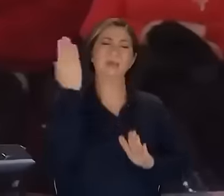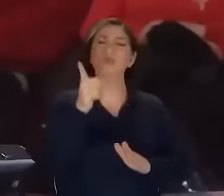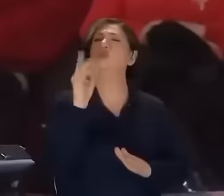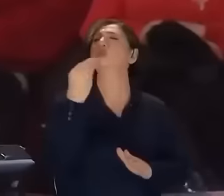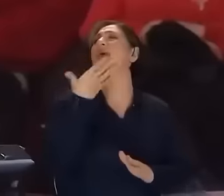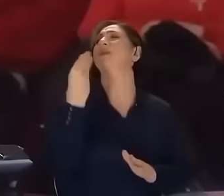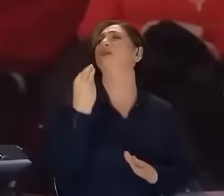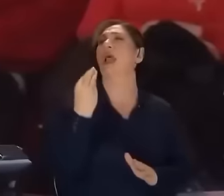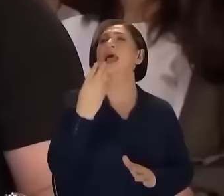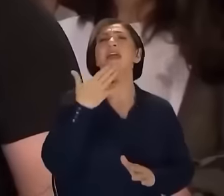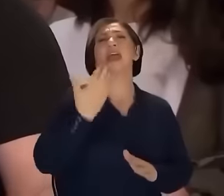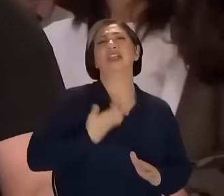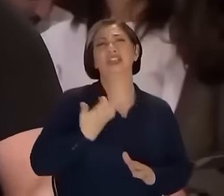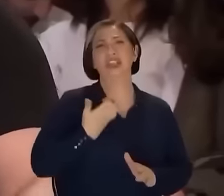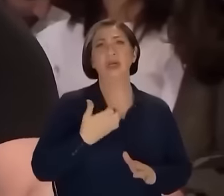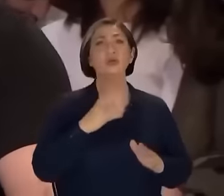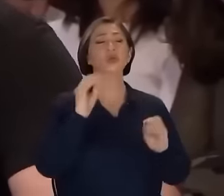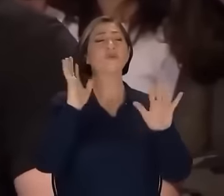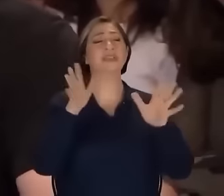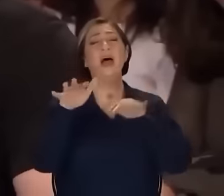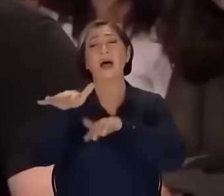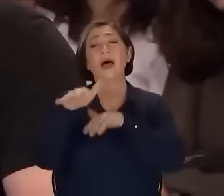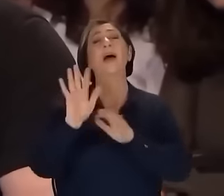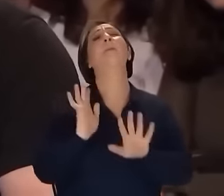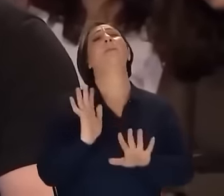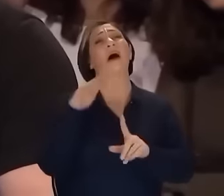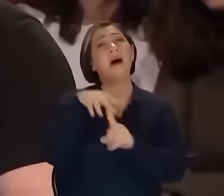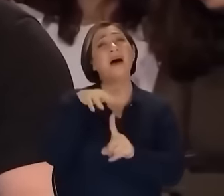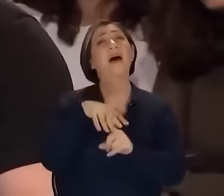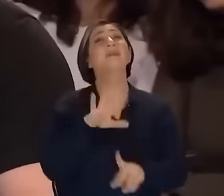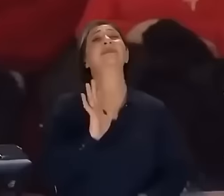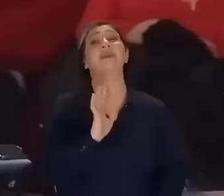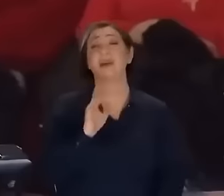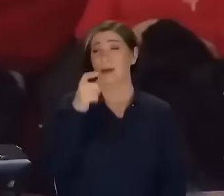çocuk yakışıklı, güzel, kasları var. Çok üstüne gidiliyor, yapmasınlar. Ben